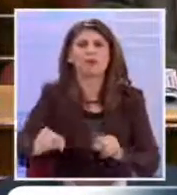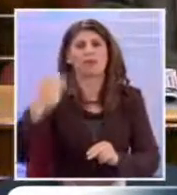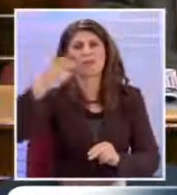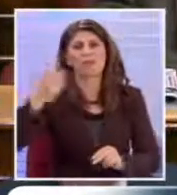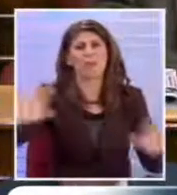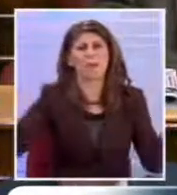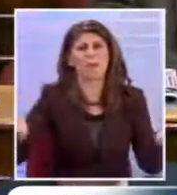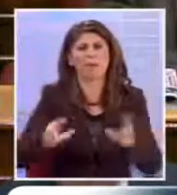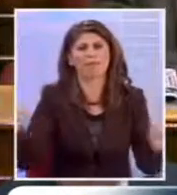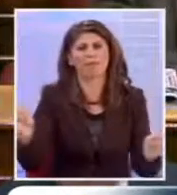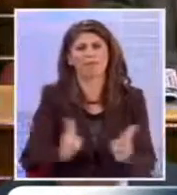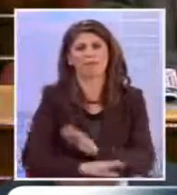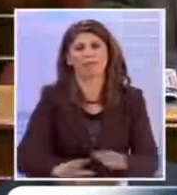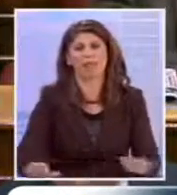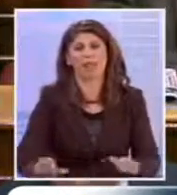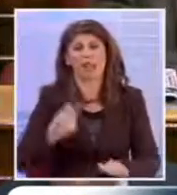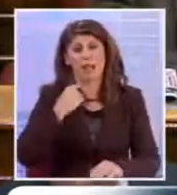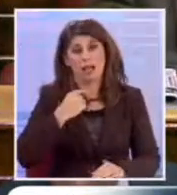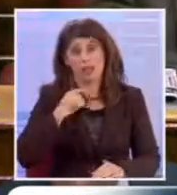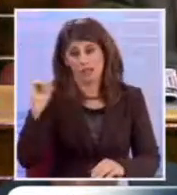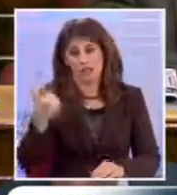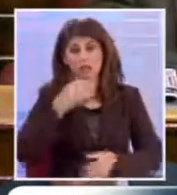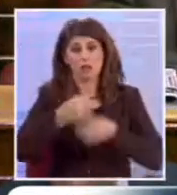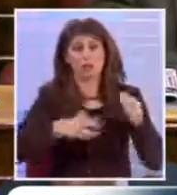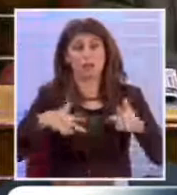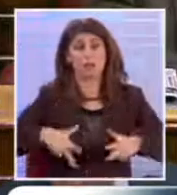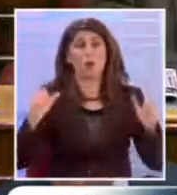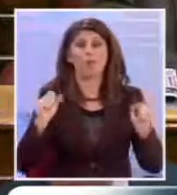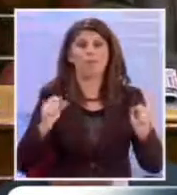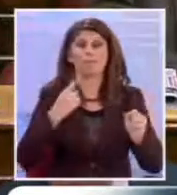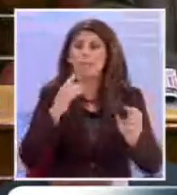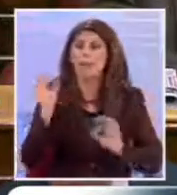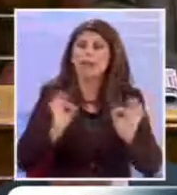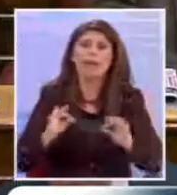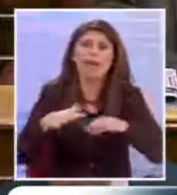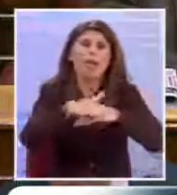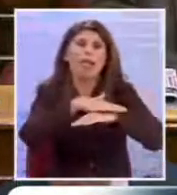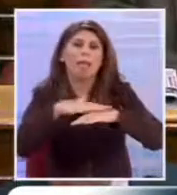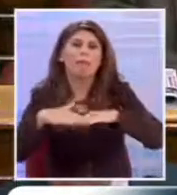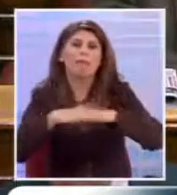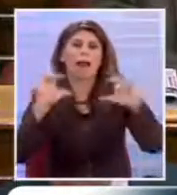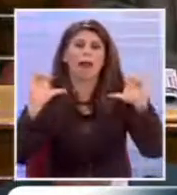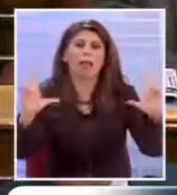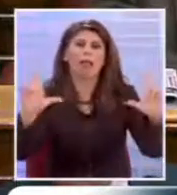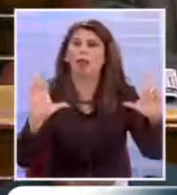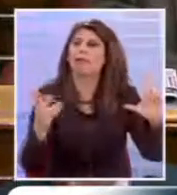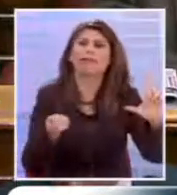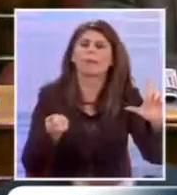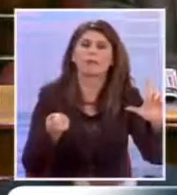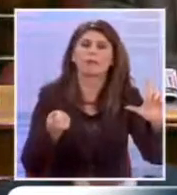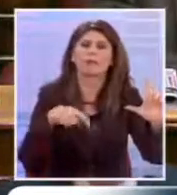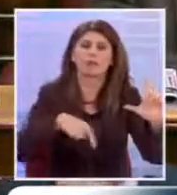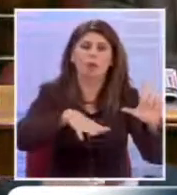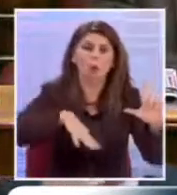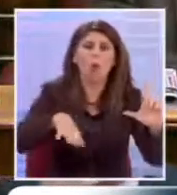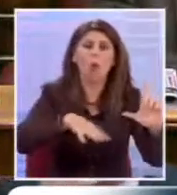ο Υπουργός Υγείας, με περιέγραψε μια επιφανειακή εικόνα για το τι συμβαίνει στον χώρο, αυτόν